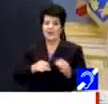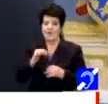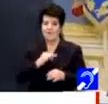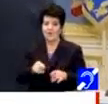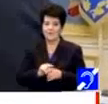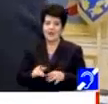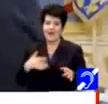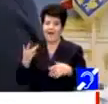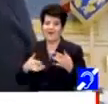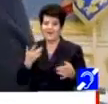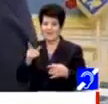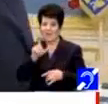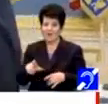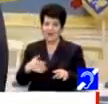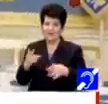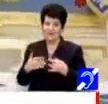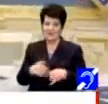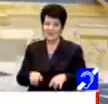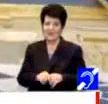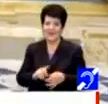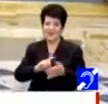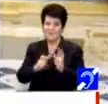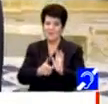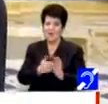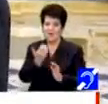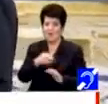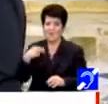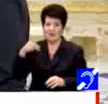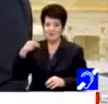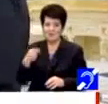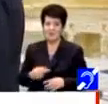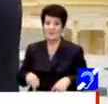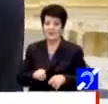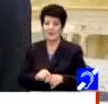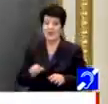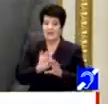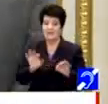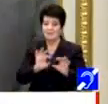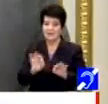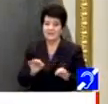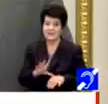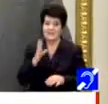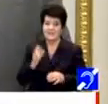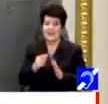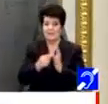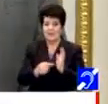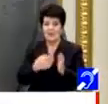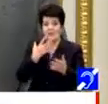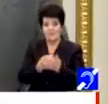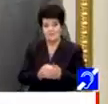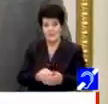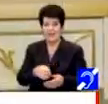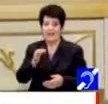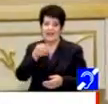de la actor la actor, chiar în biroul președintelui. Zelensky a mărturisit că a fost pentru el un prilej să-și împărtășească propria experiență